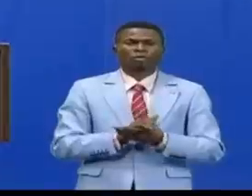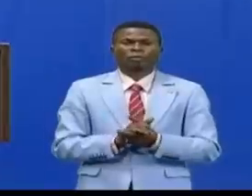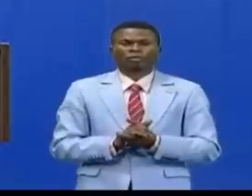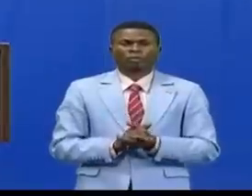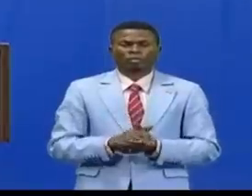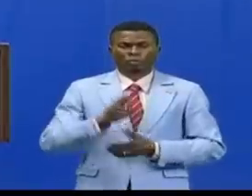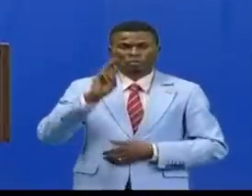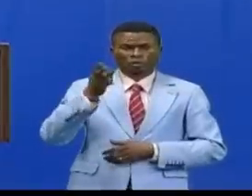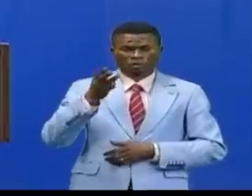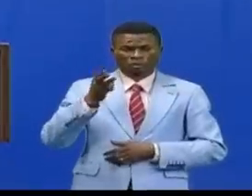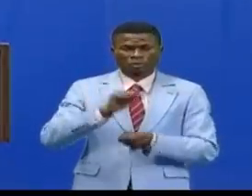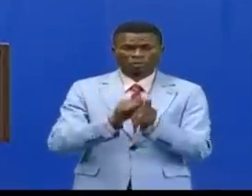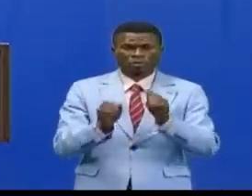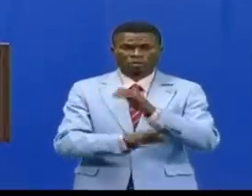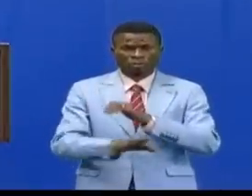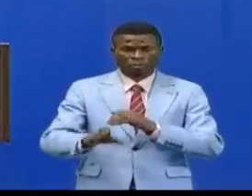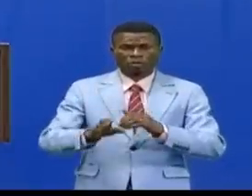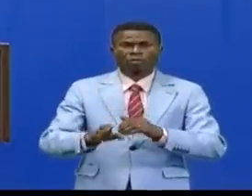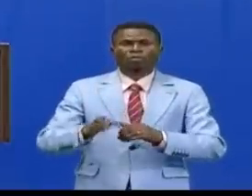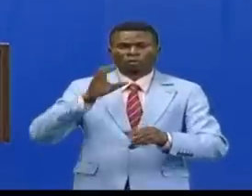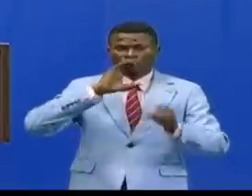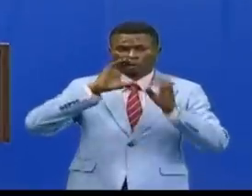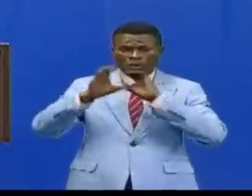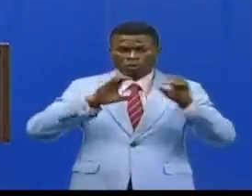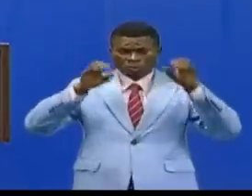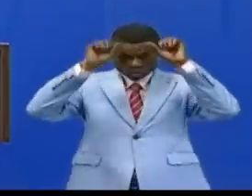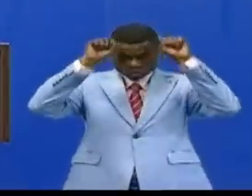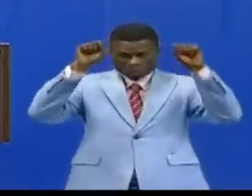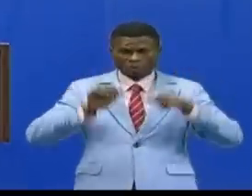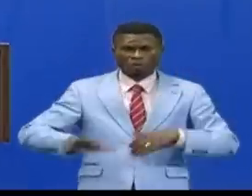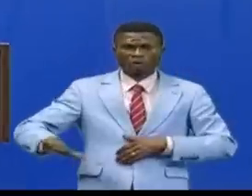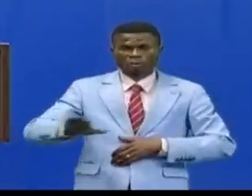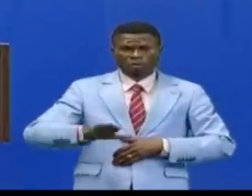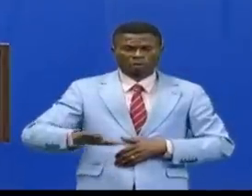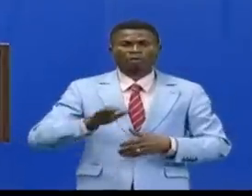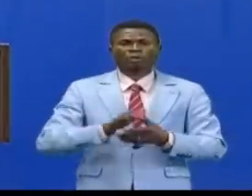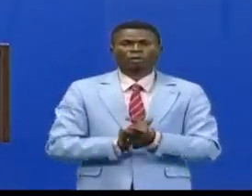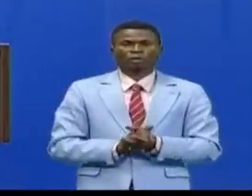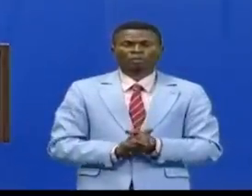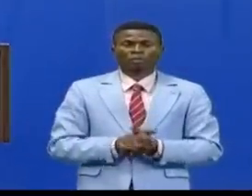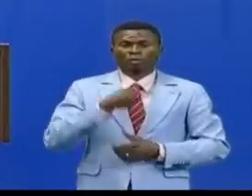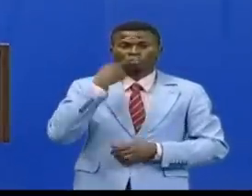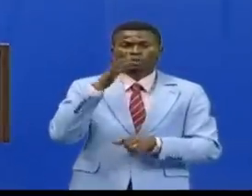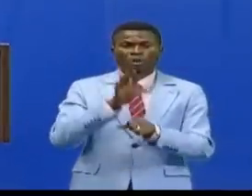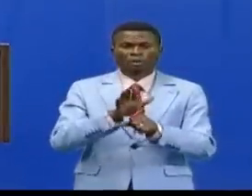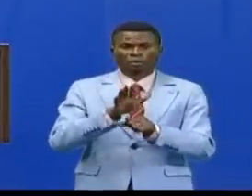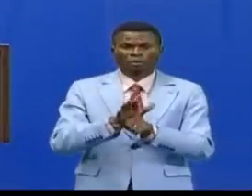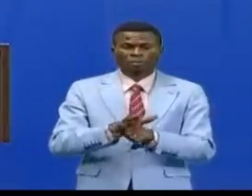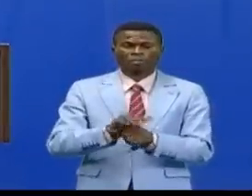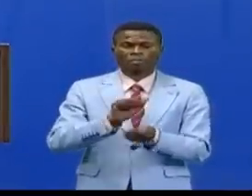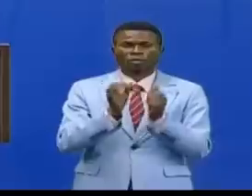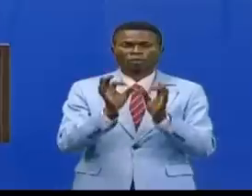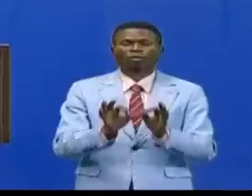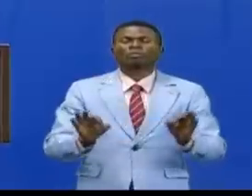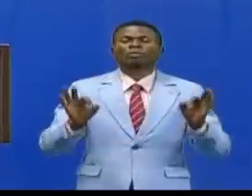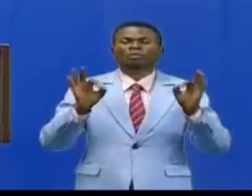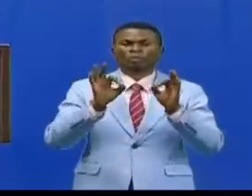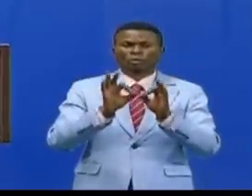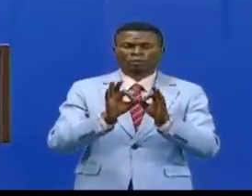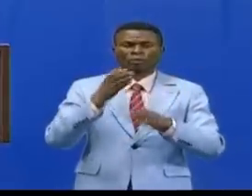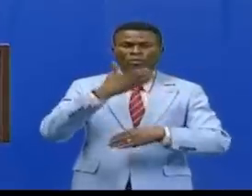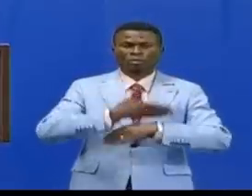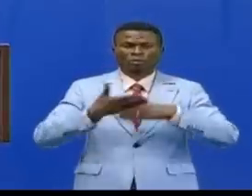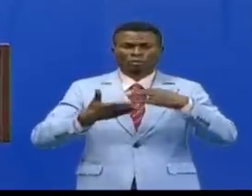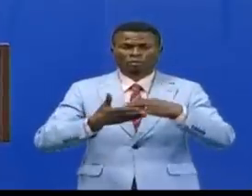Le troisième et dernier point de la communication du président de la République a porté sur la nécessité de construire